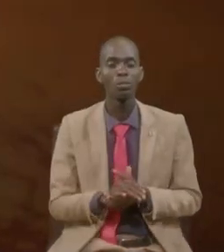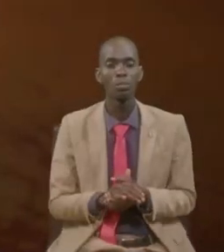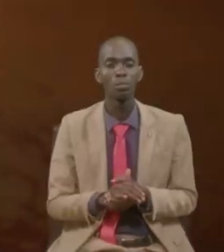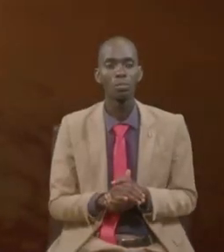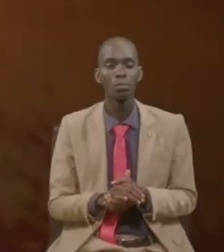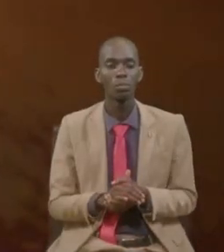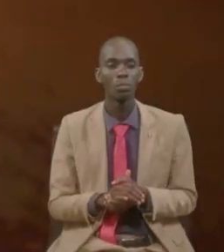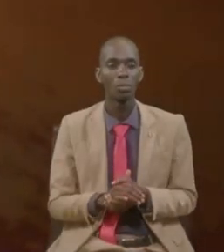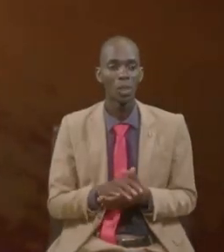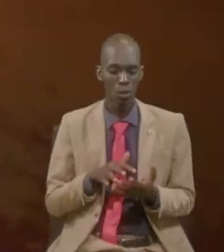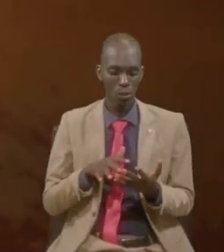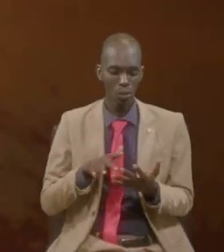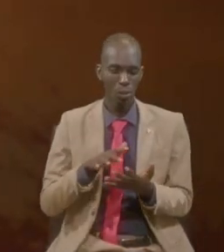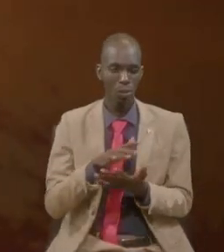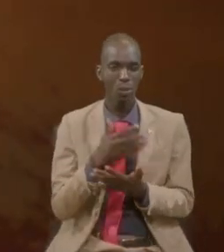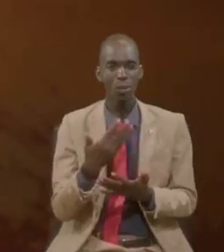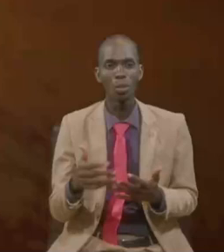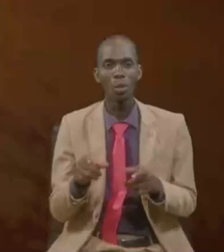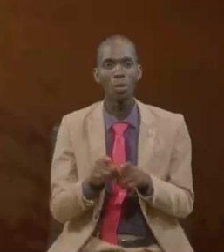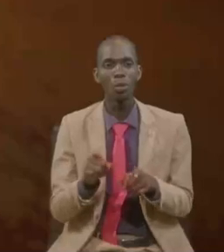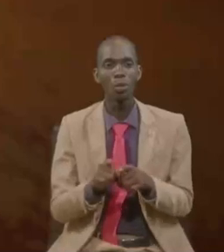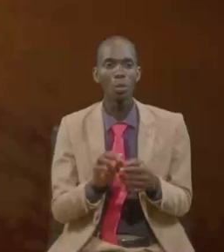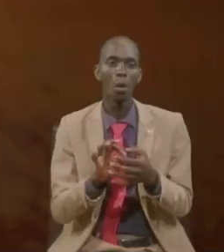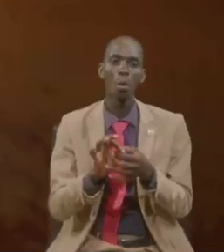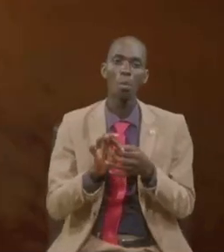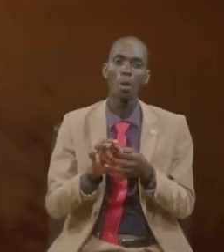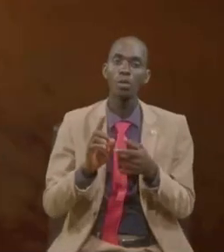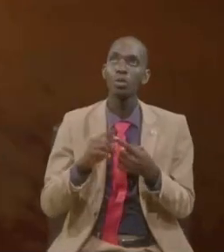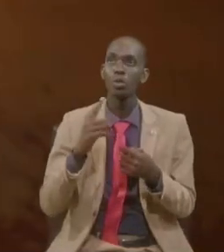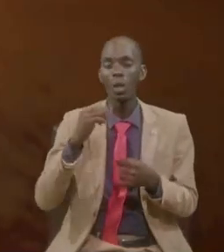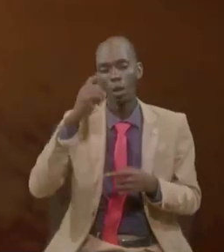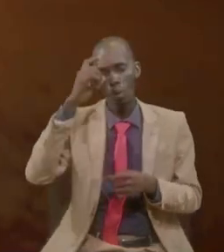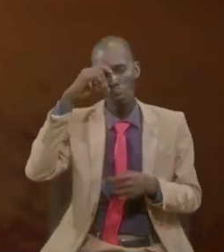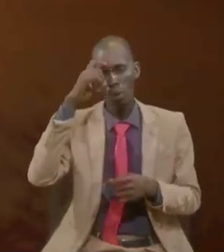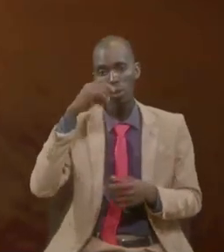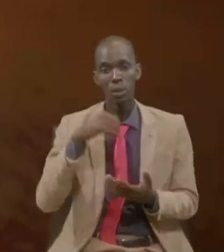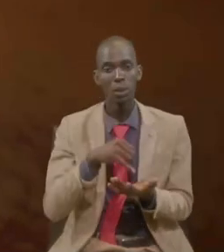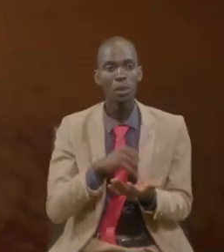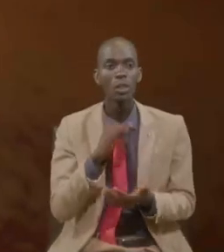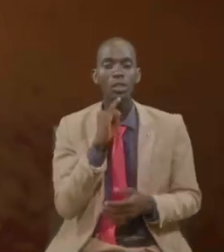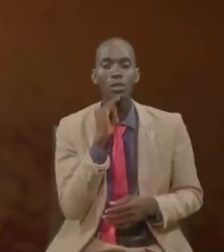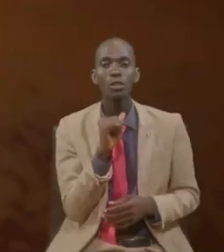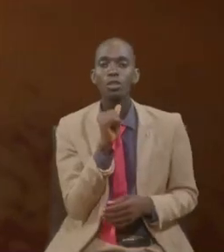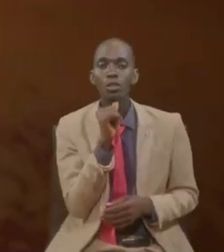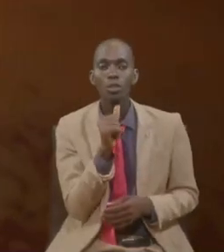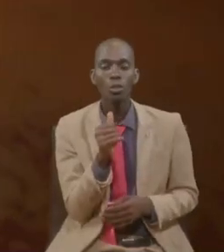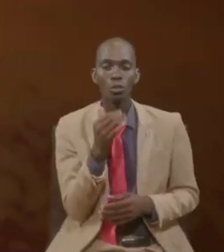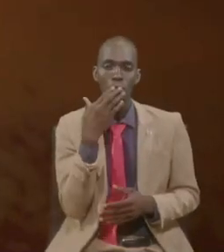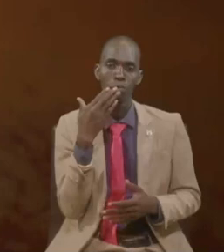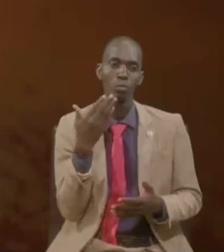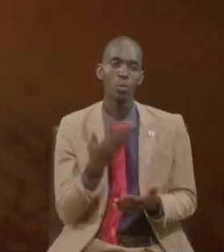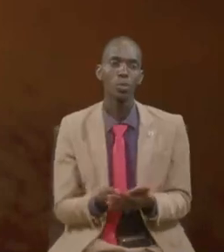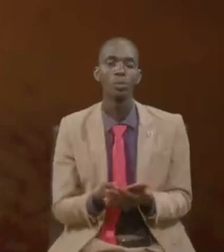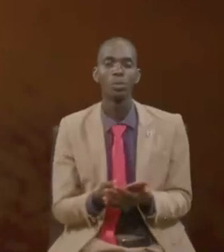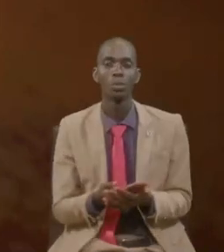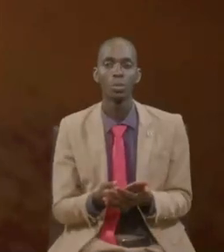dit, voici encore ce qui vient des sages. Il n'est pas